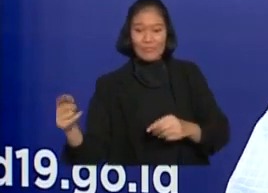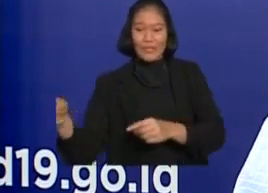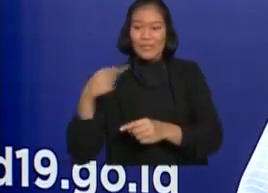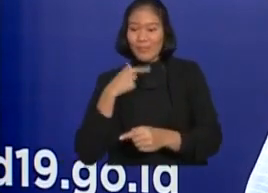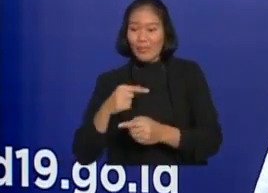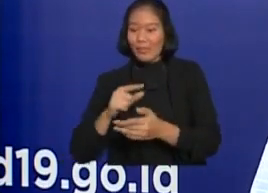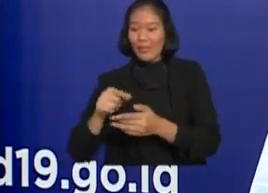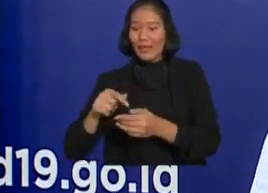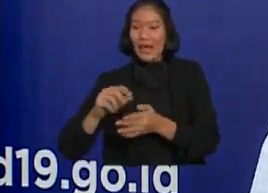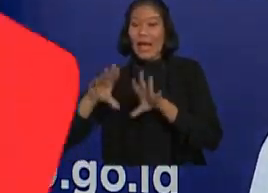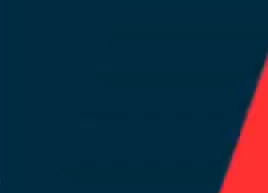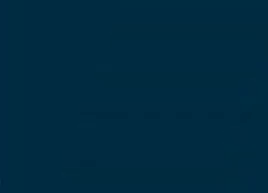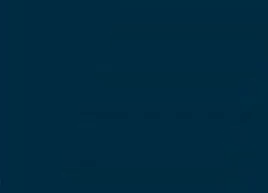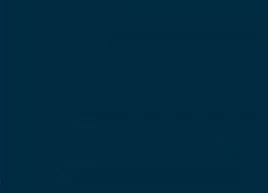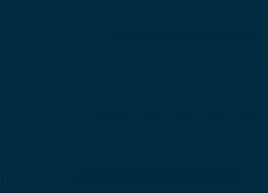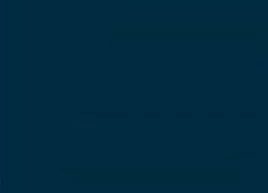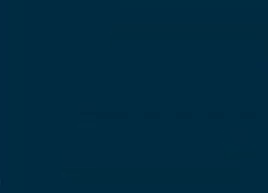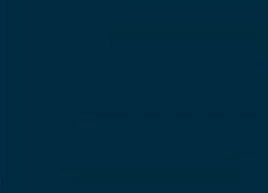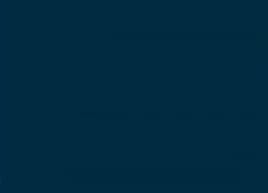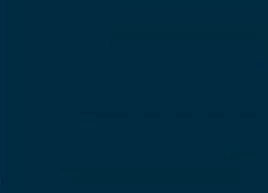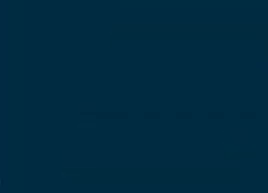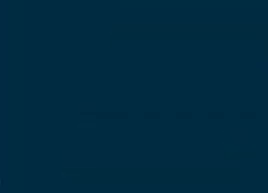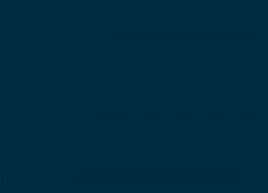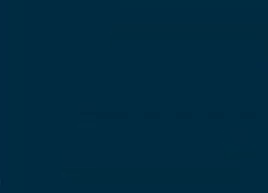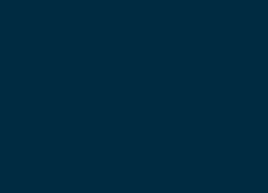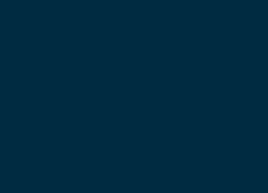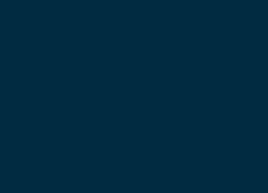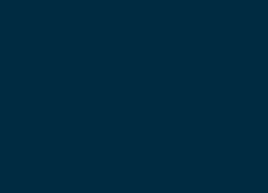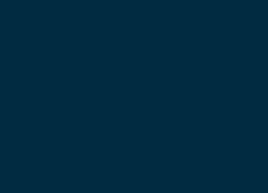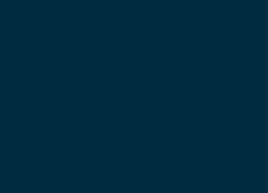bye Terima kasih yang salah satu nih